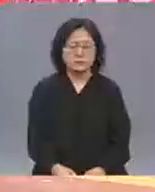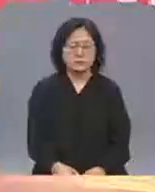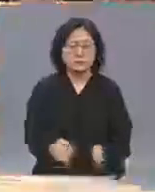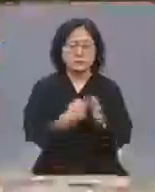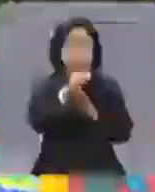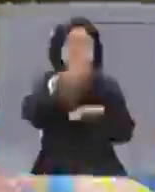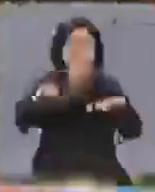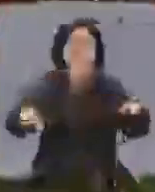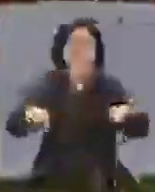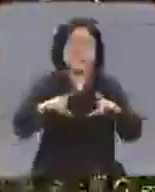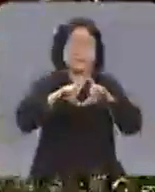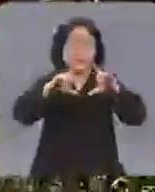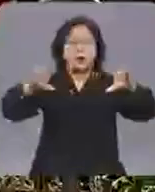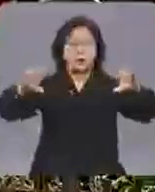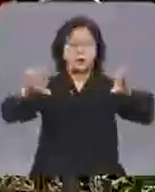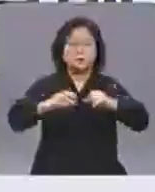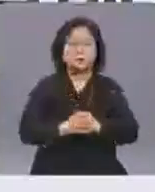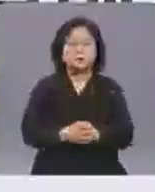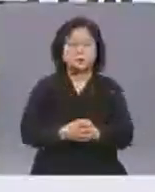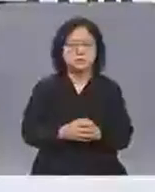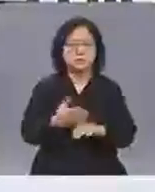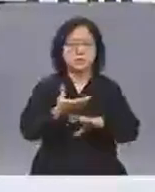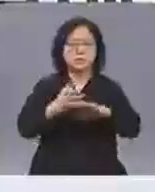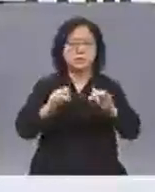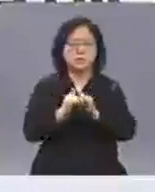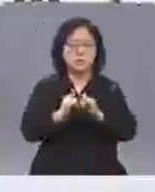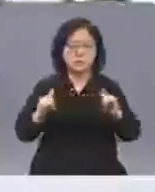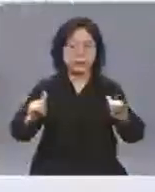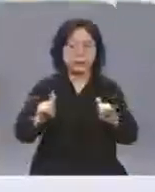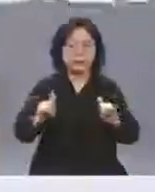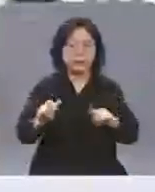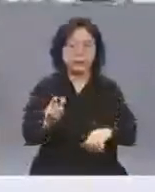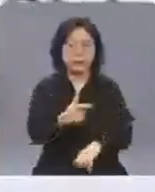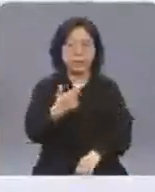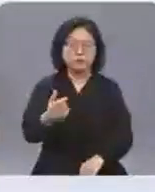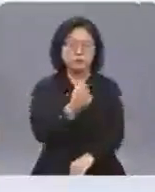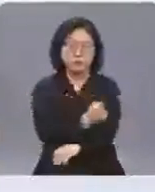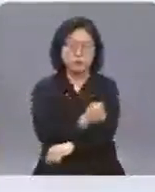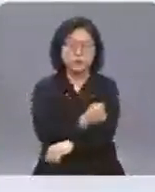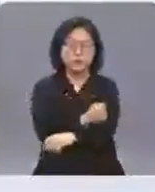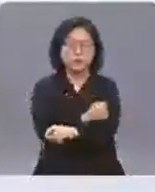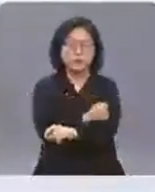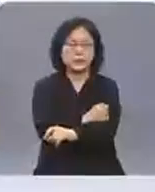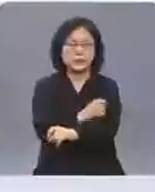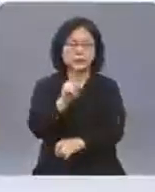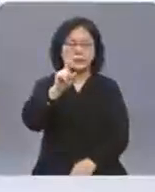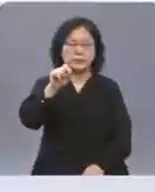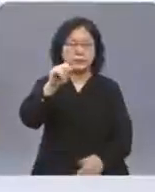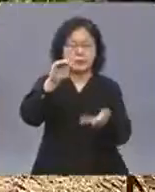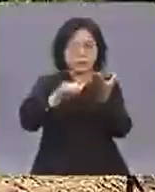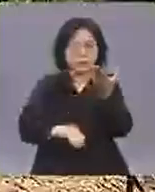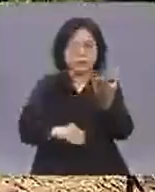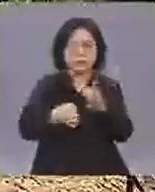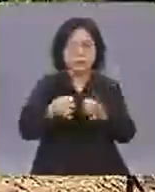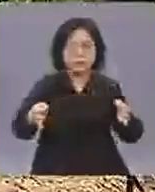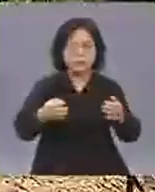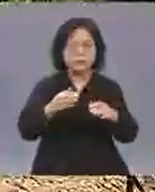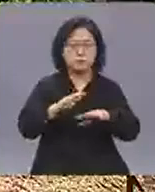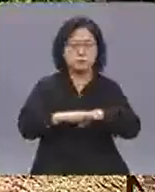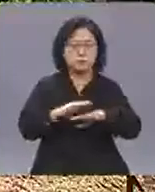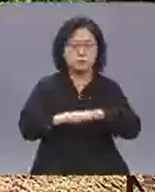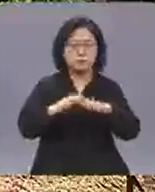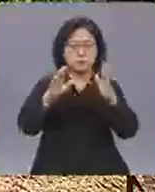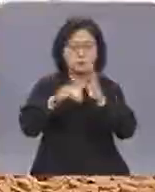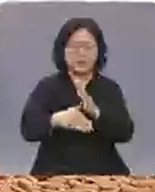마을 입구에 내걸린 현수막 외국인 노동자 일당을 11만원 이하로 지급해달라는 내용입니다 농번기